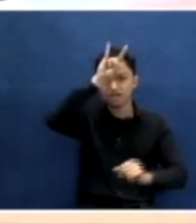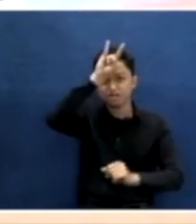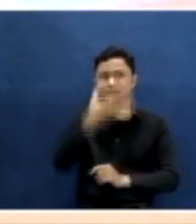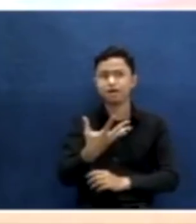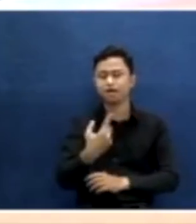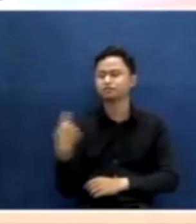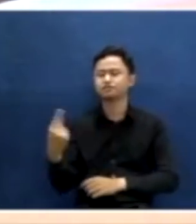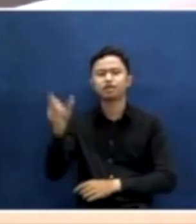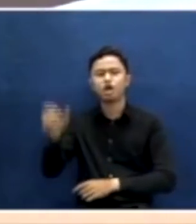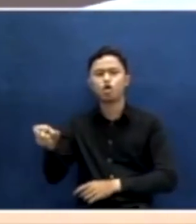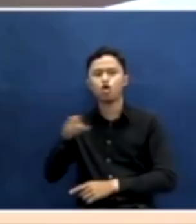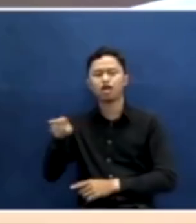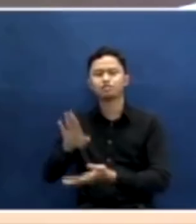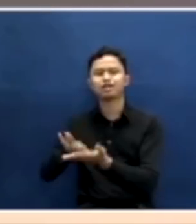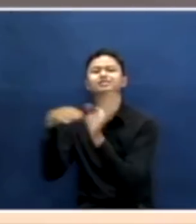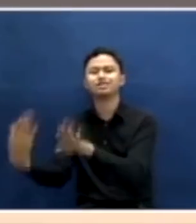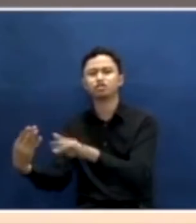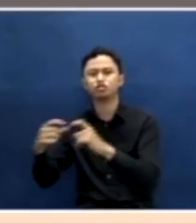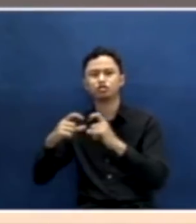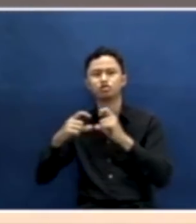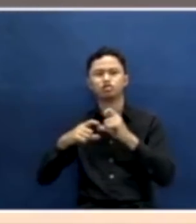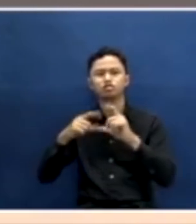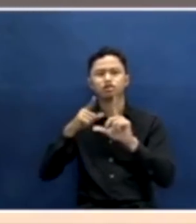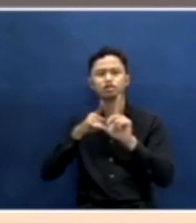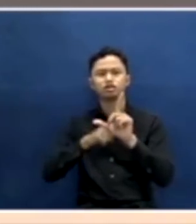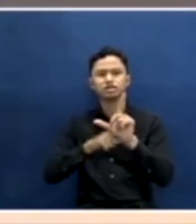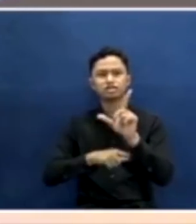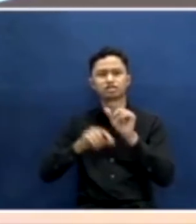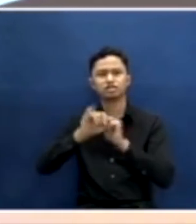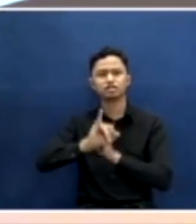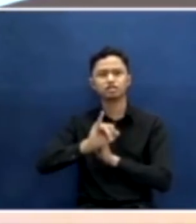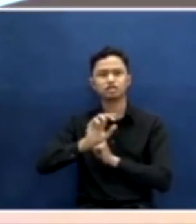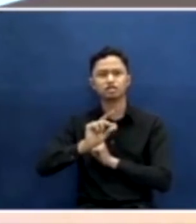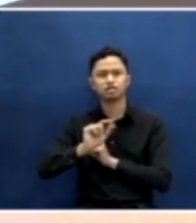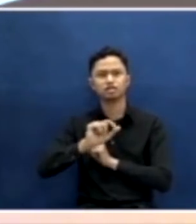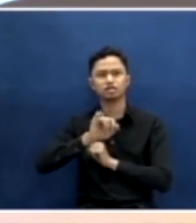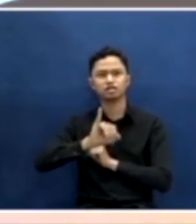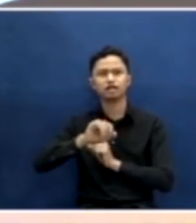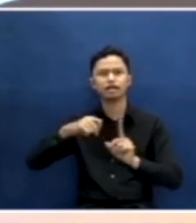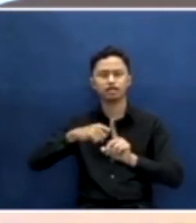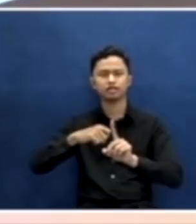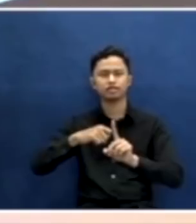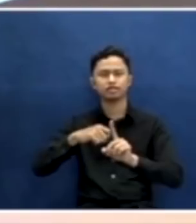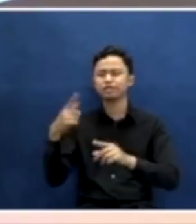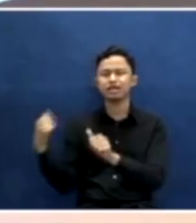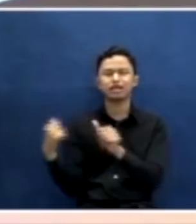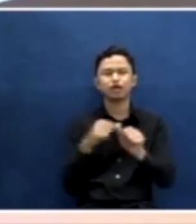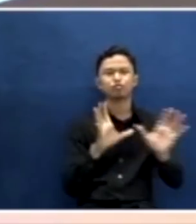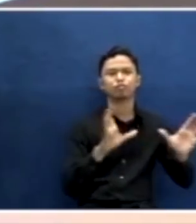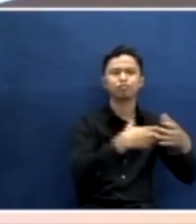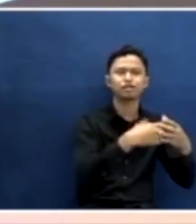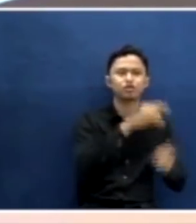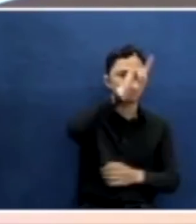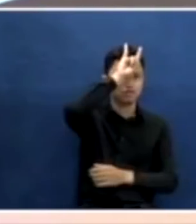kesyirikan ternyata iblis dan orang-orang yang menjadi walinya iblis dan koloni-koloni nya iblis ternyata perkara